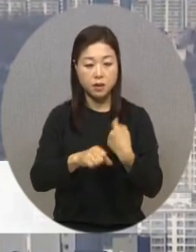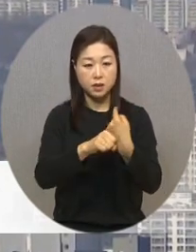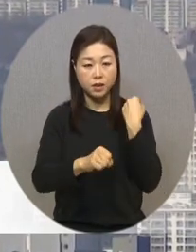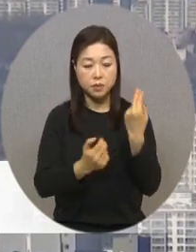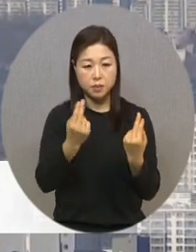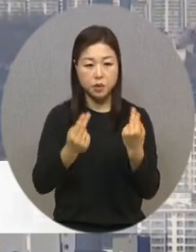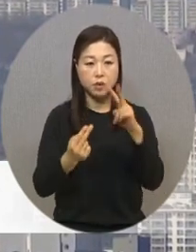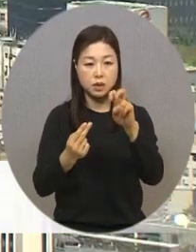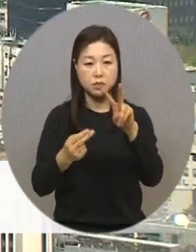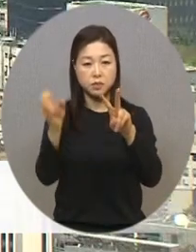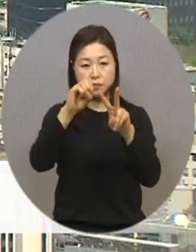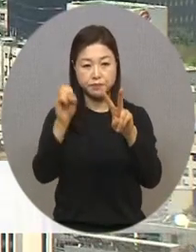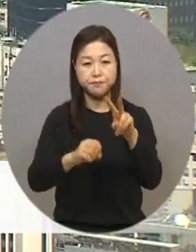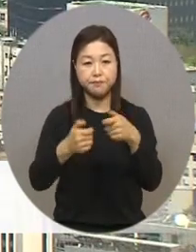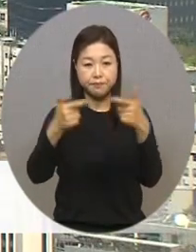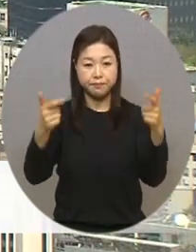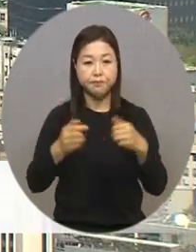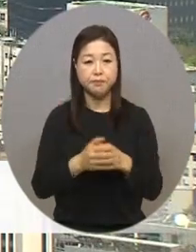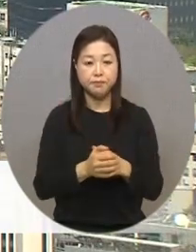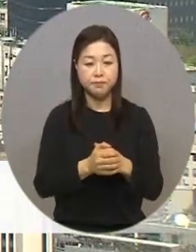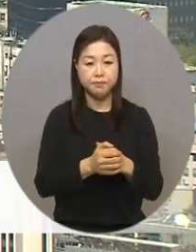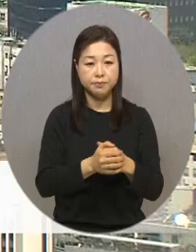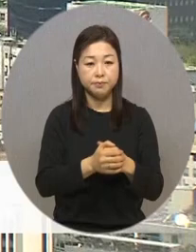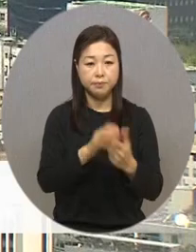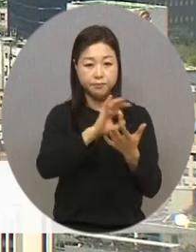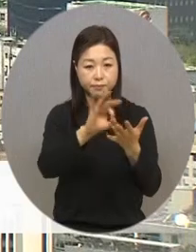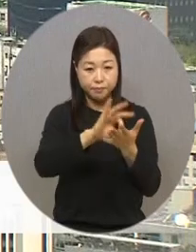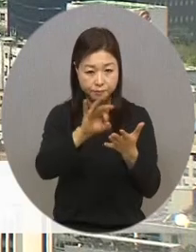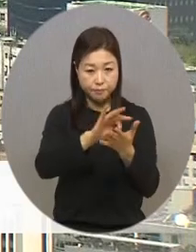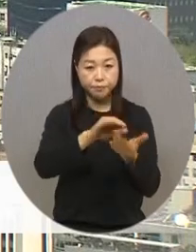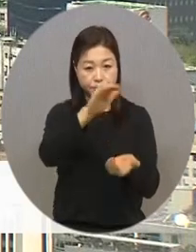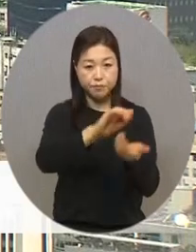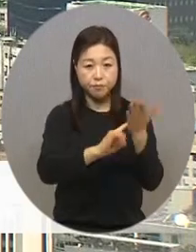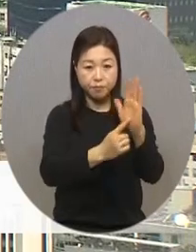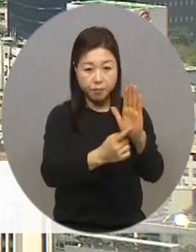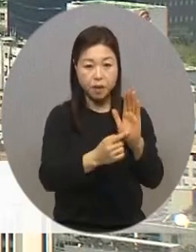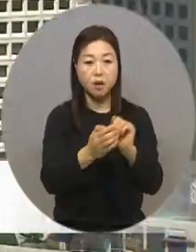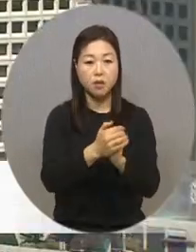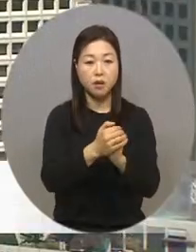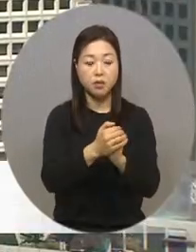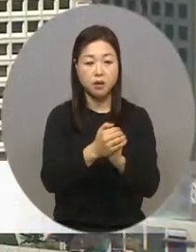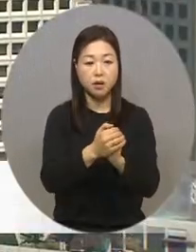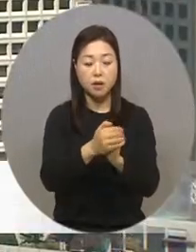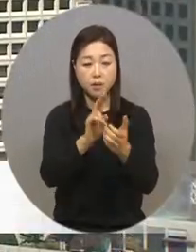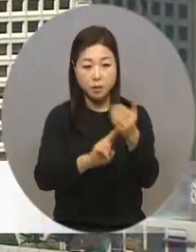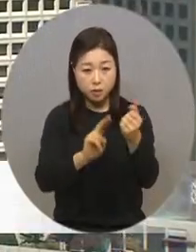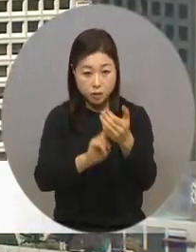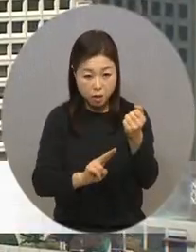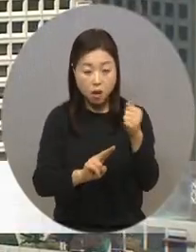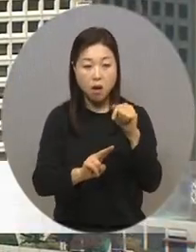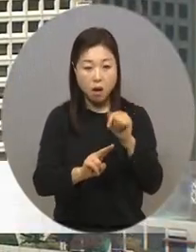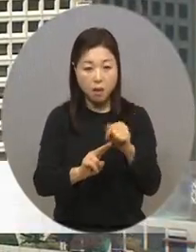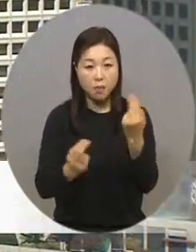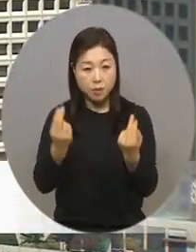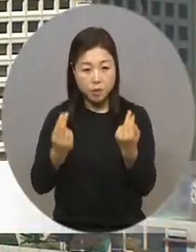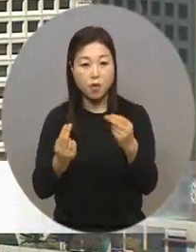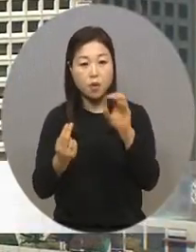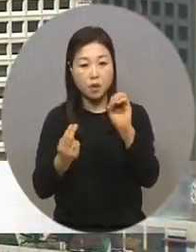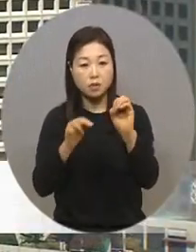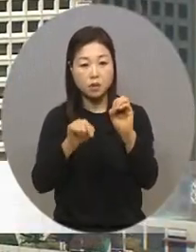것으로 나타났습니다. 이는 지출 규모를 공개한 기업 총 매출 대비 0.16%에 해당하는